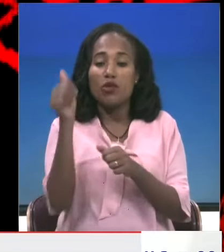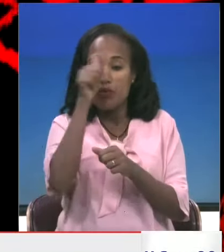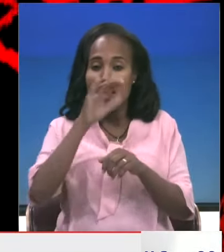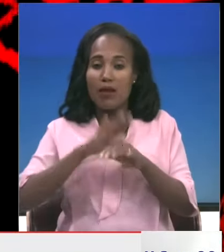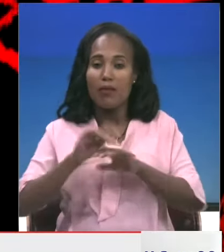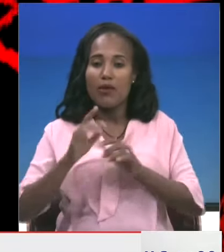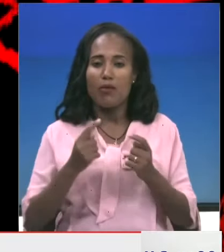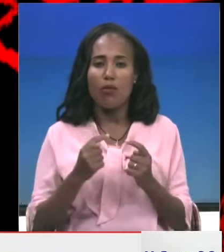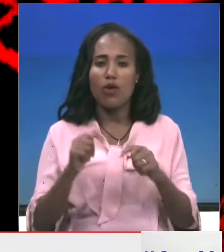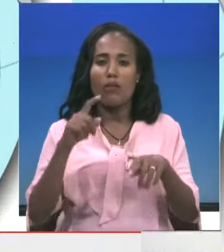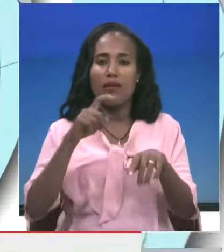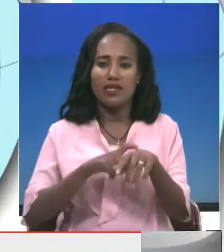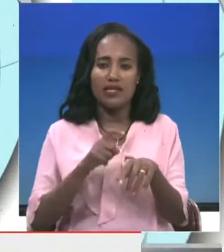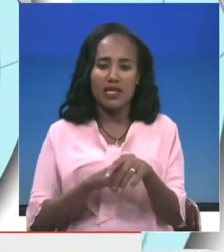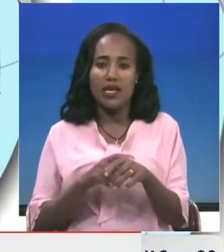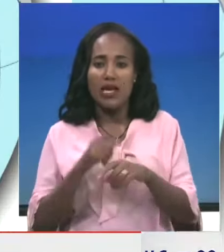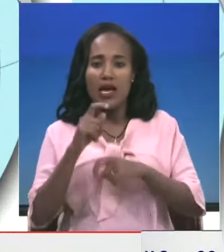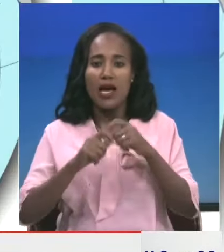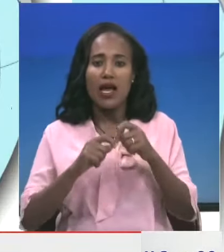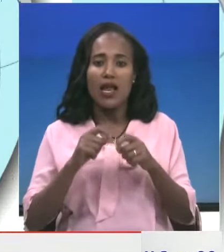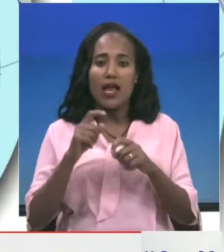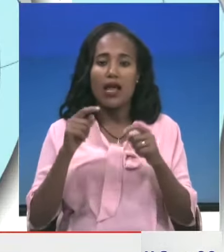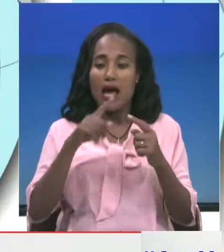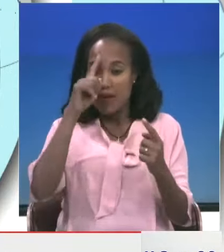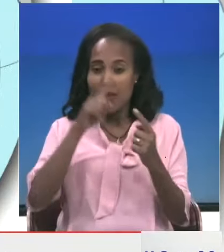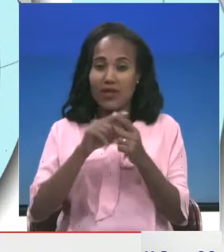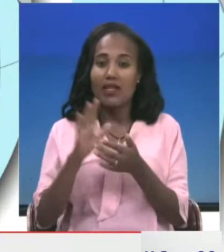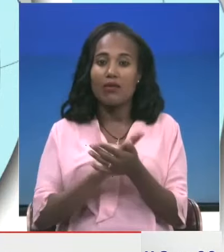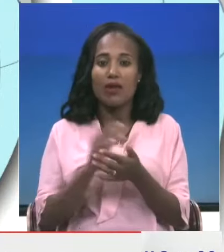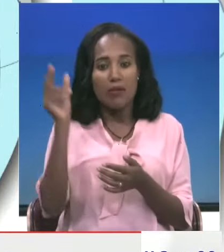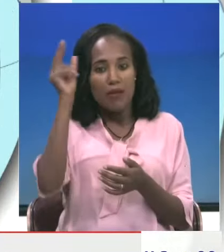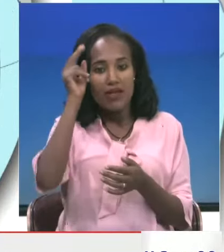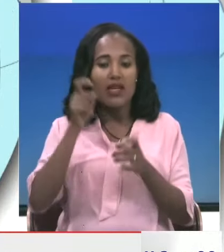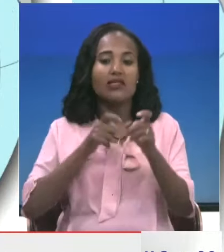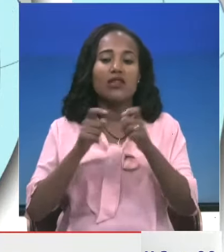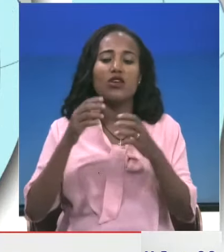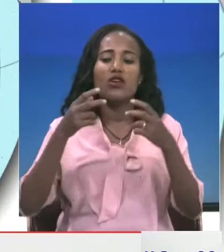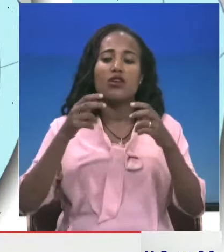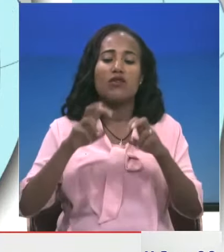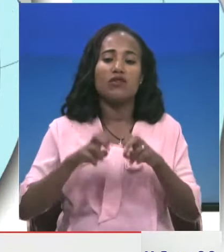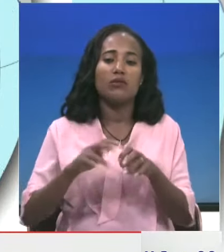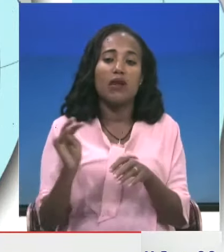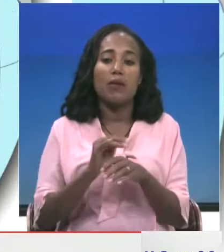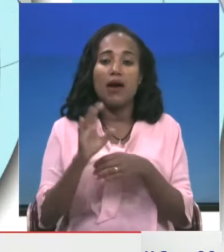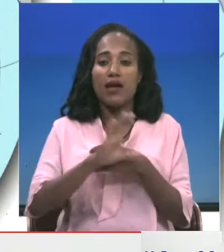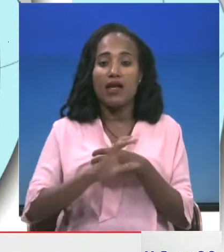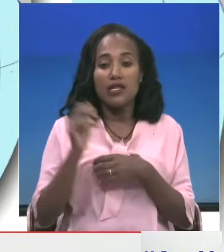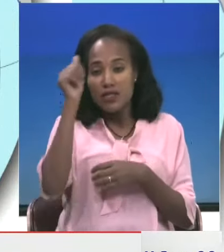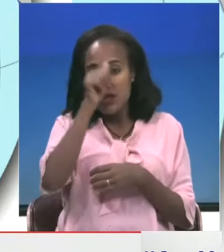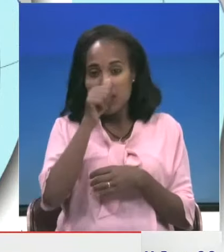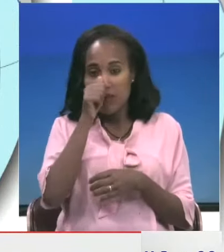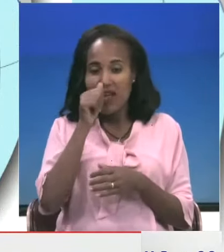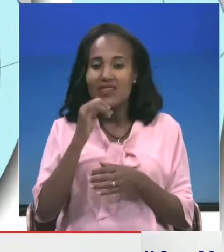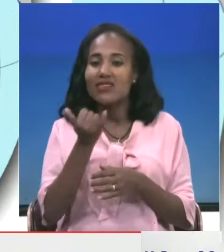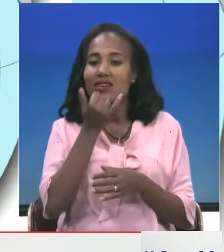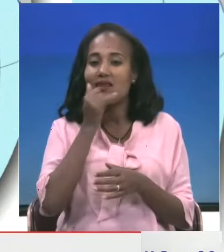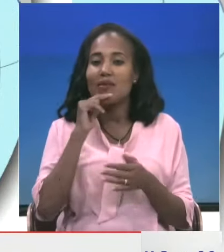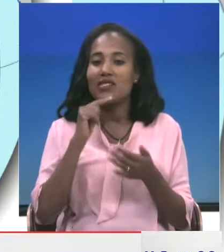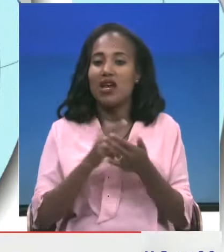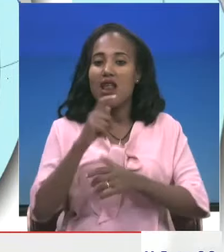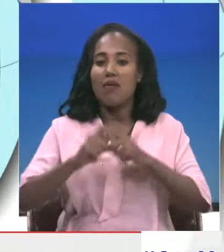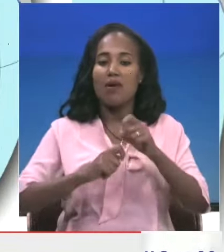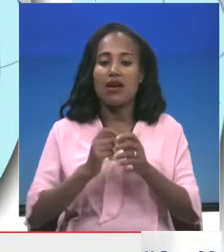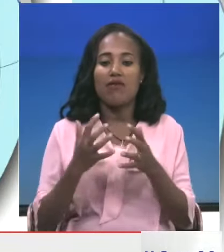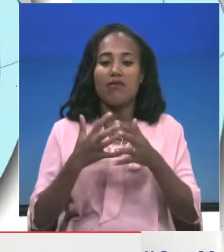ማካሄድ በሞከረበት ወቅት የዓላማው ተጋሪ የነበሩ የባይደን አስተዳደርና ክፉ ሀሳቢ ምዕራባውያን ሀገራት ደግሞ ስለ ኢትዮጵያ የተሳሳተ መረጃ ለዓለም